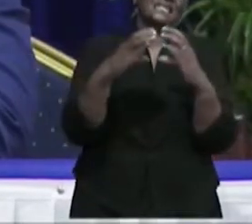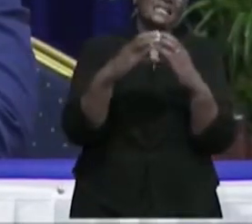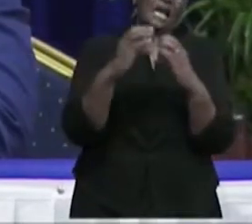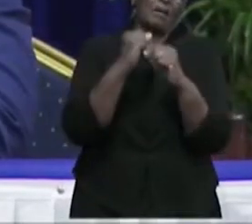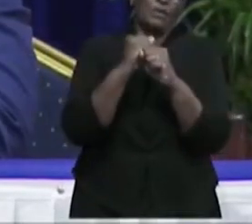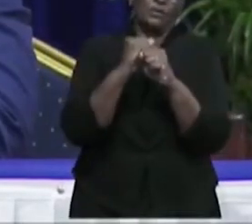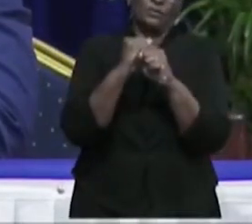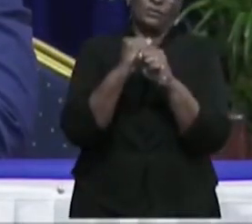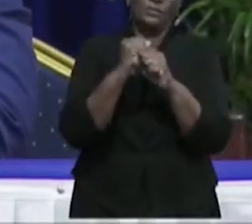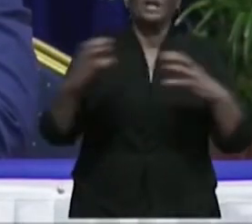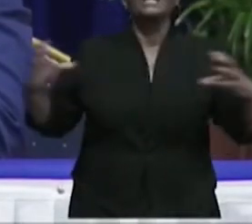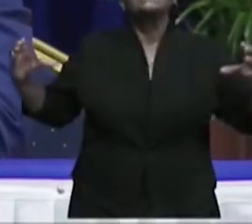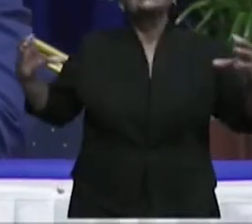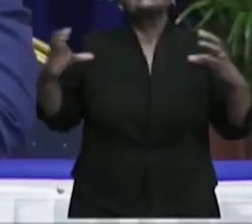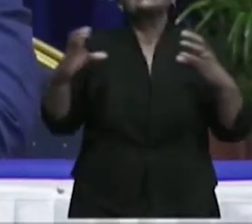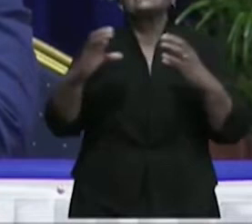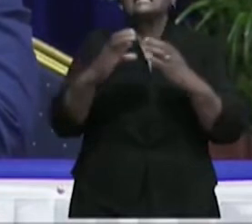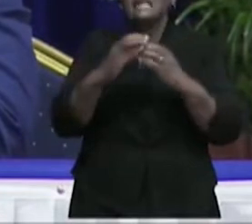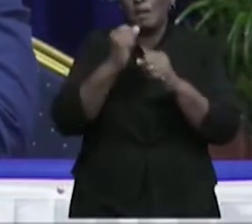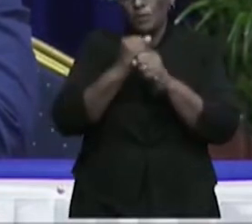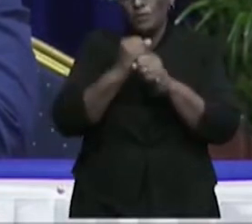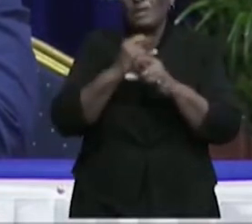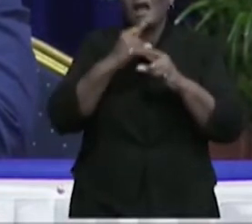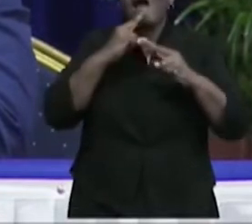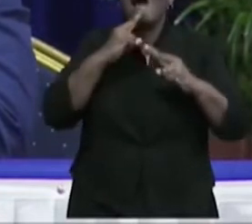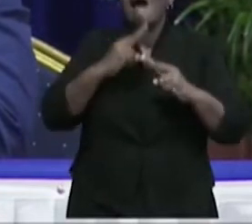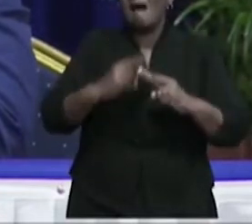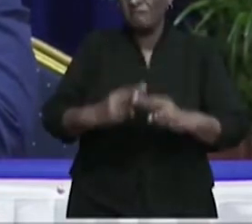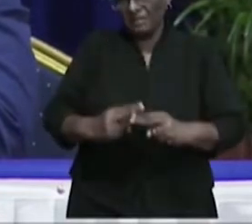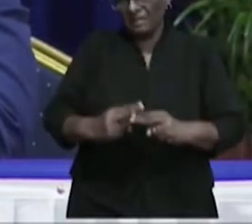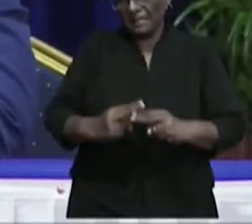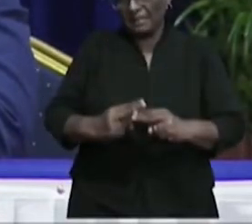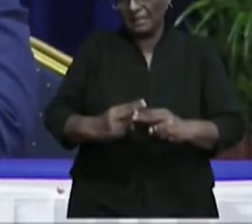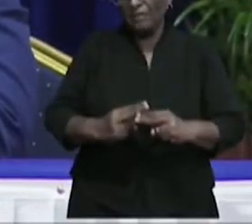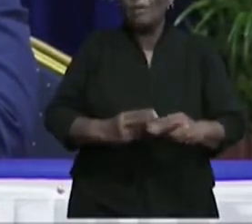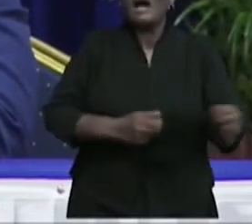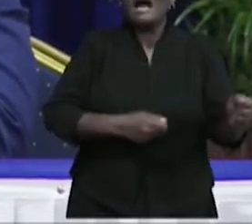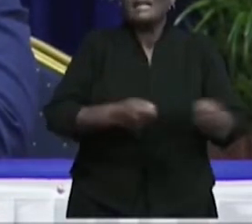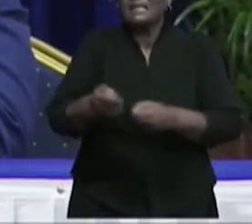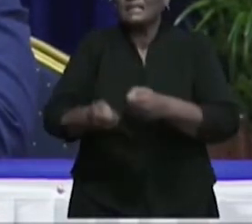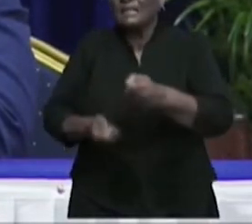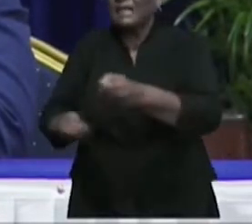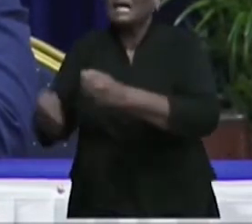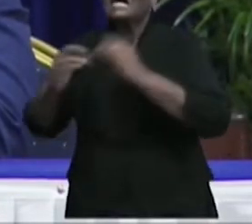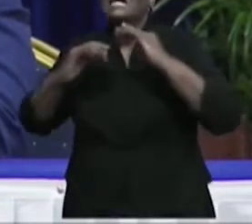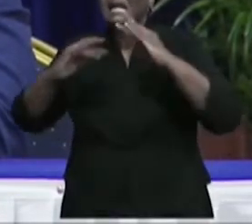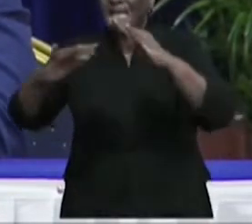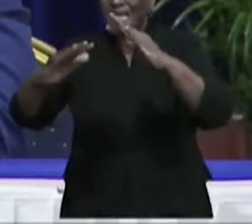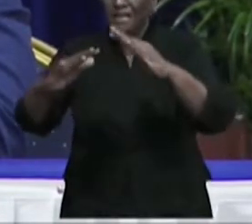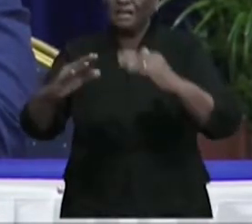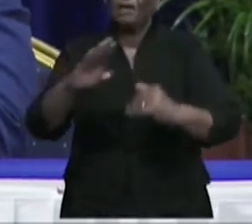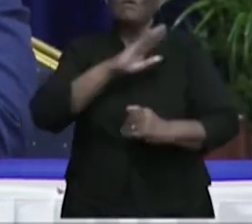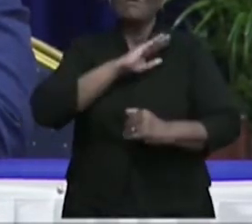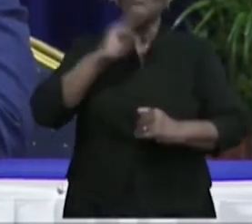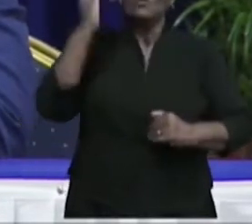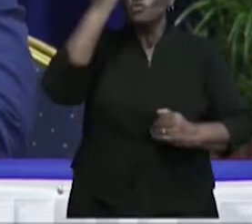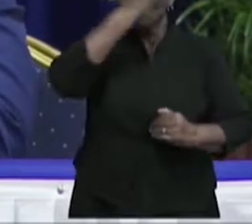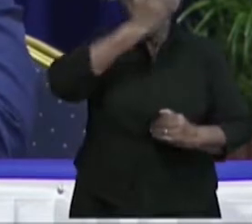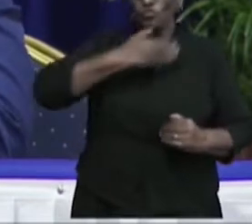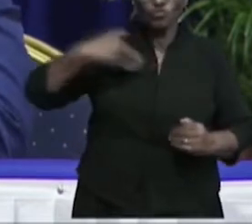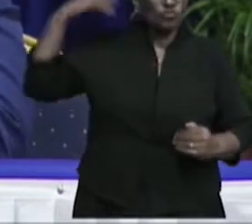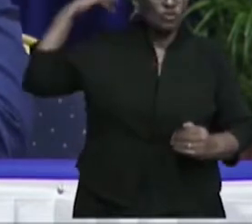hebben we daar afgestemd, doen. Gecoördineerd verband. Ook heeft Suriname aangegeven dat wij